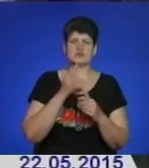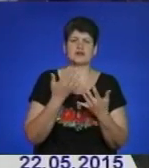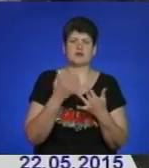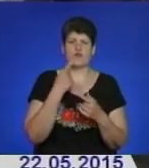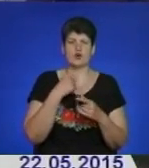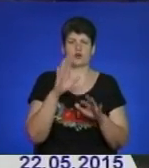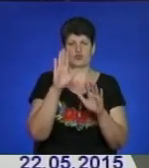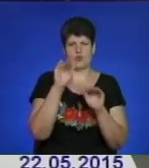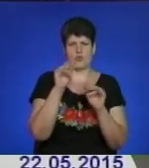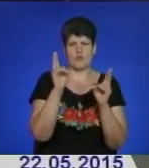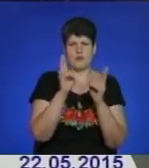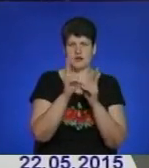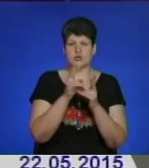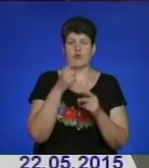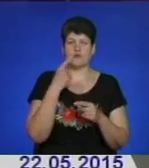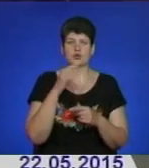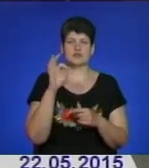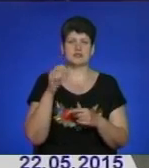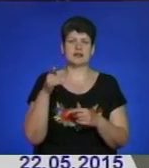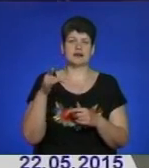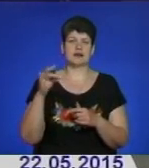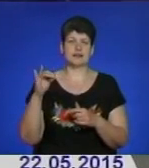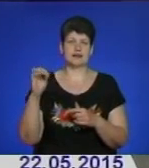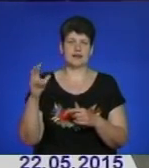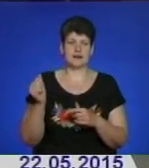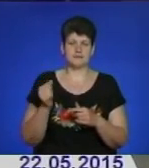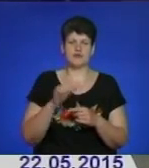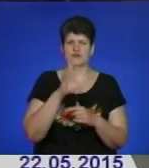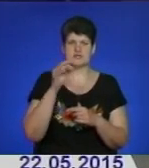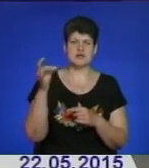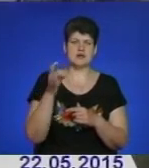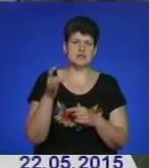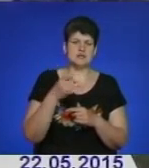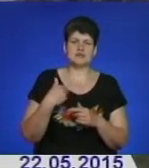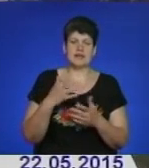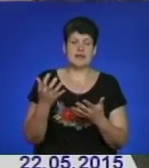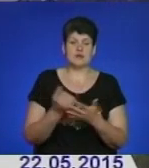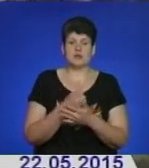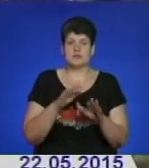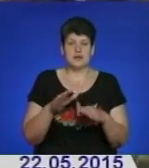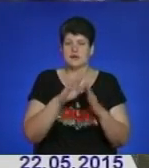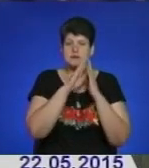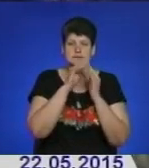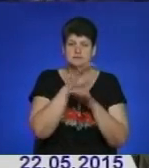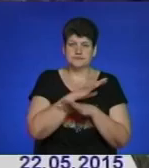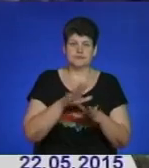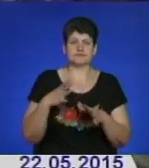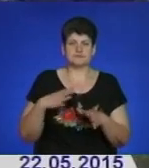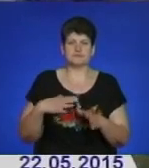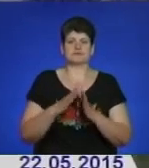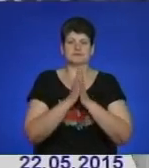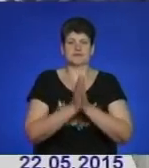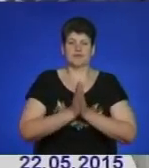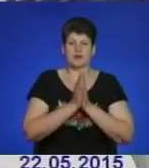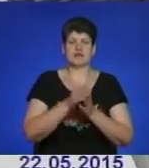молодшому сину Тарасу Олександра Граниха. Усі рази, пригадує жінка, вона не знаходила місця, не спала ночами, чекала, молилася